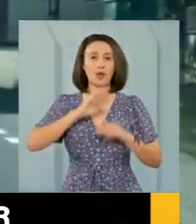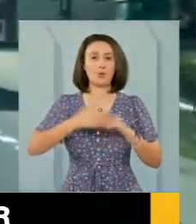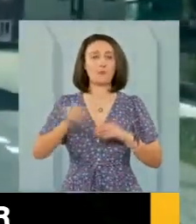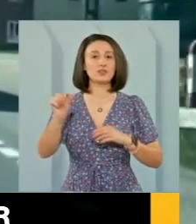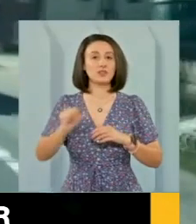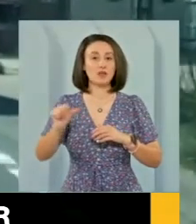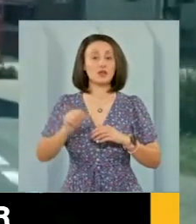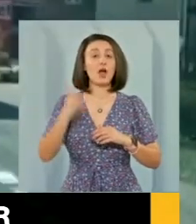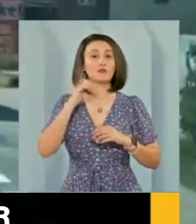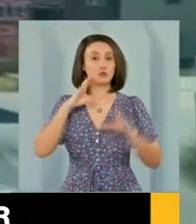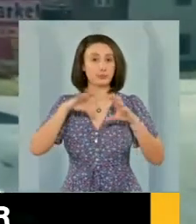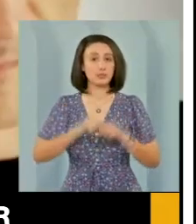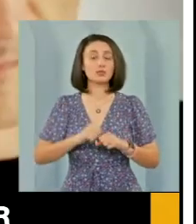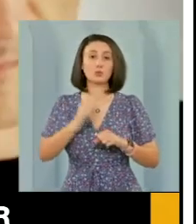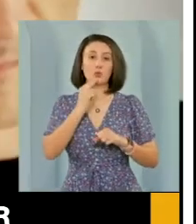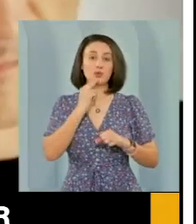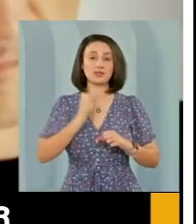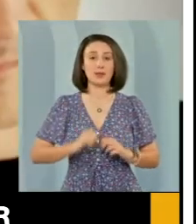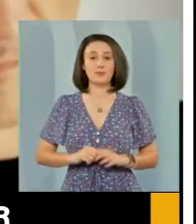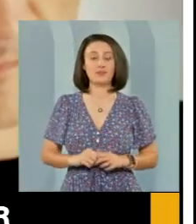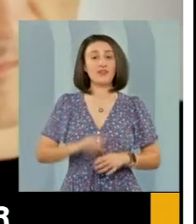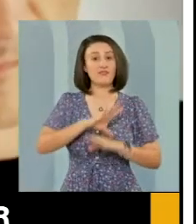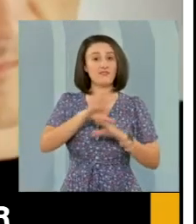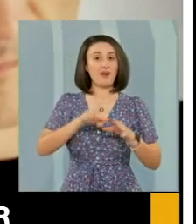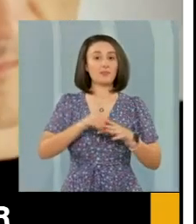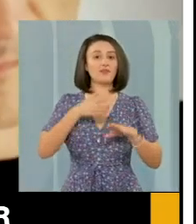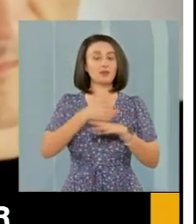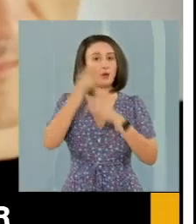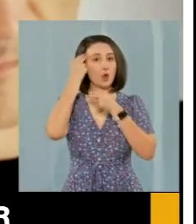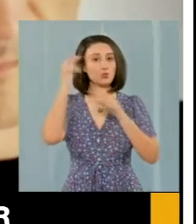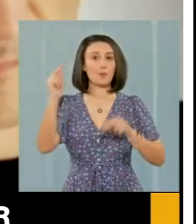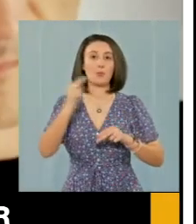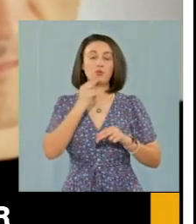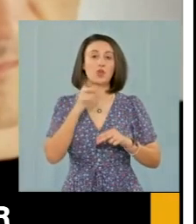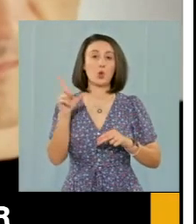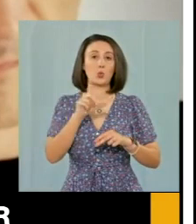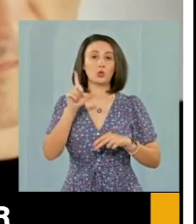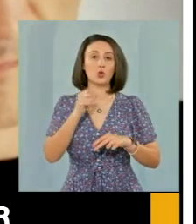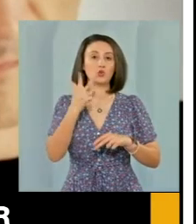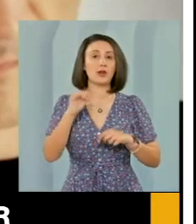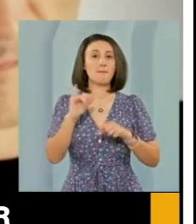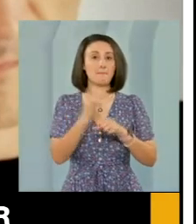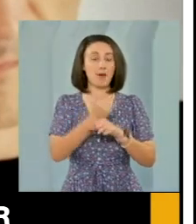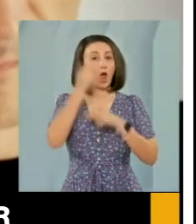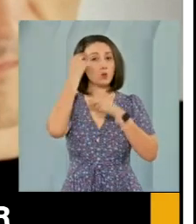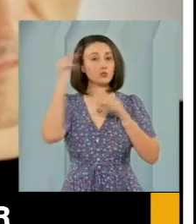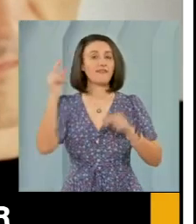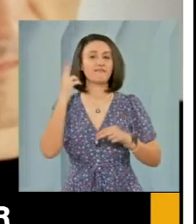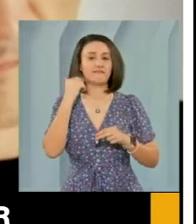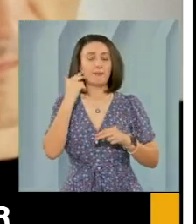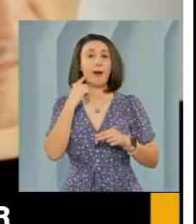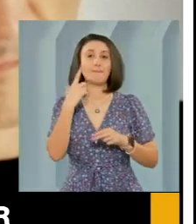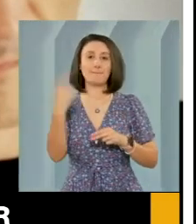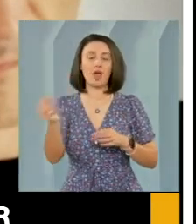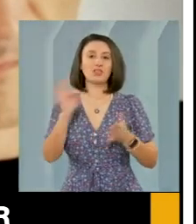carburant a fost prins de polițiștii din Bihor familia victimei anunțat poliția luni 23 mai sesizând că femeia a plecat